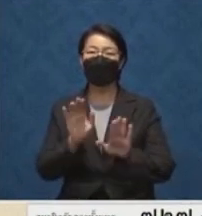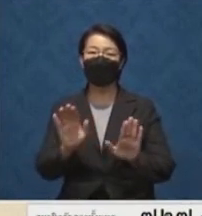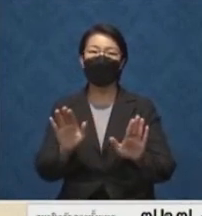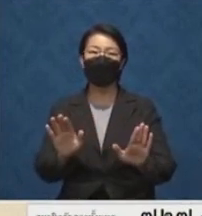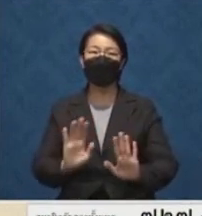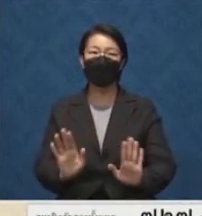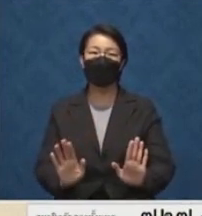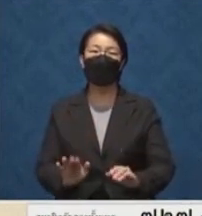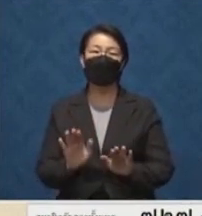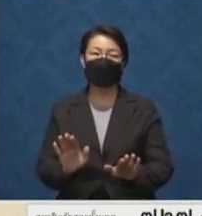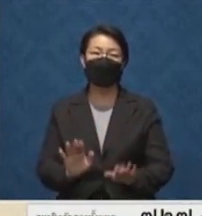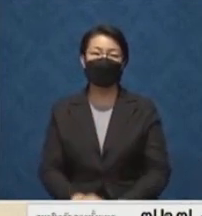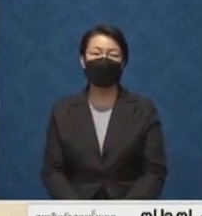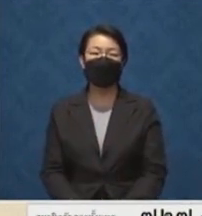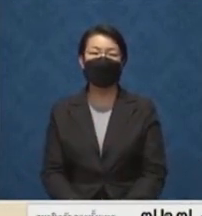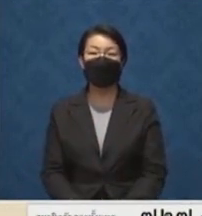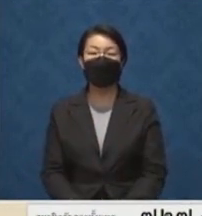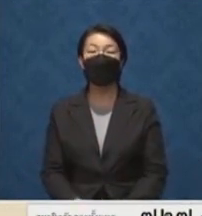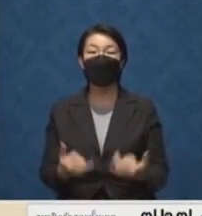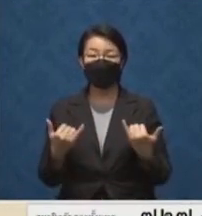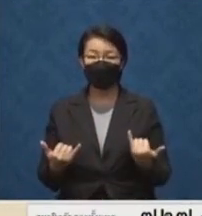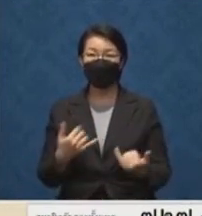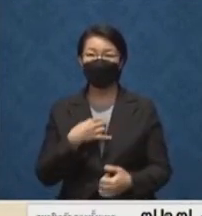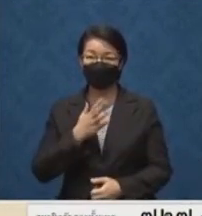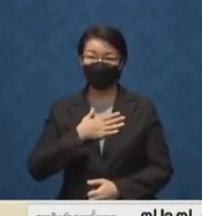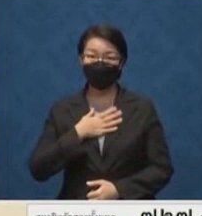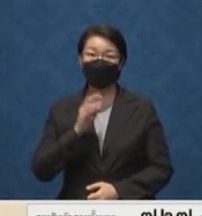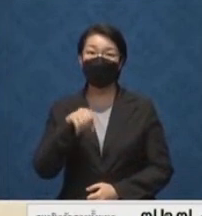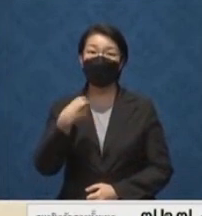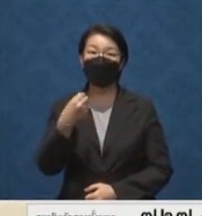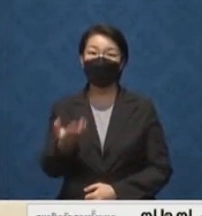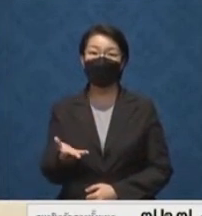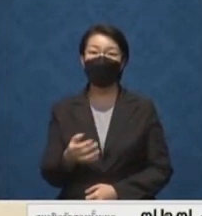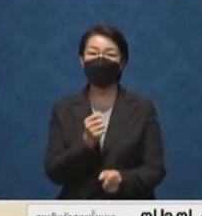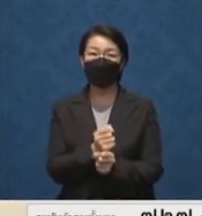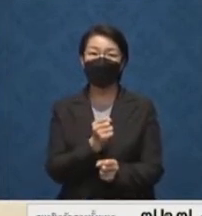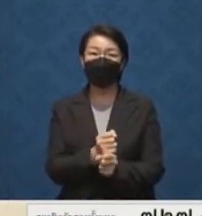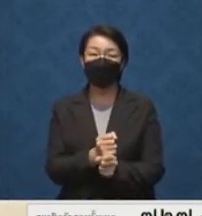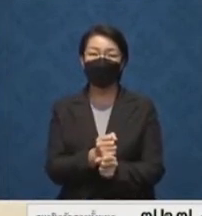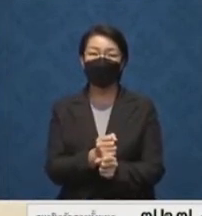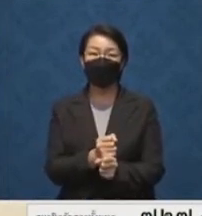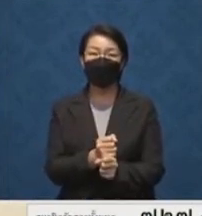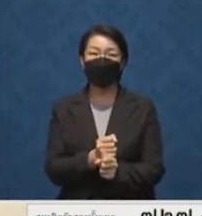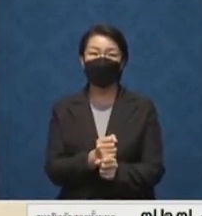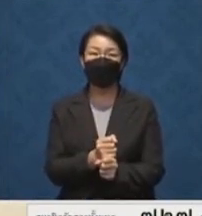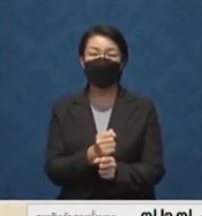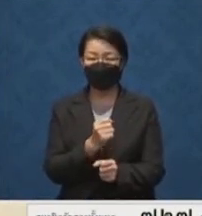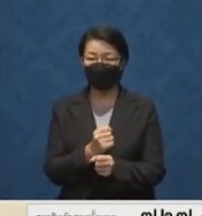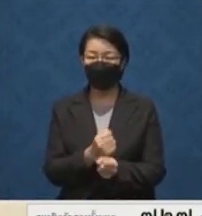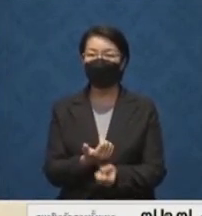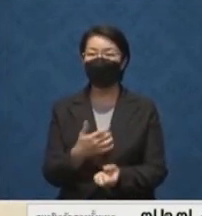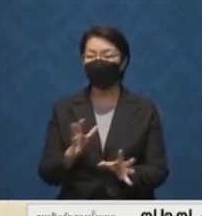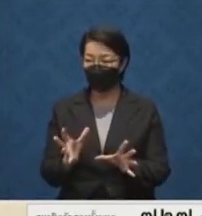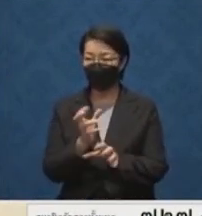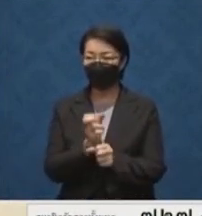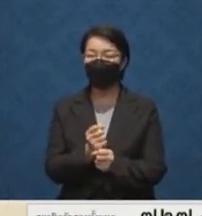องการอะไรนะครับดังนั้นเนี่ยเดี๋ยวผมจะให้เจ้าหน้าที่ถอดเทปมานะครับแล้วรายการให้ผมทราบนะฮะ